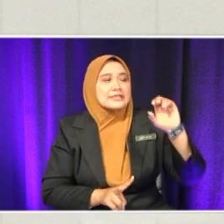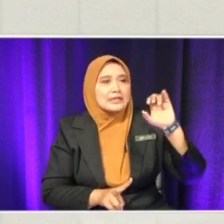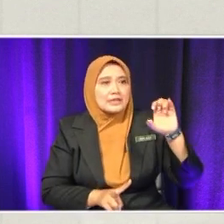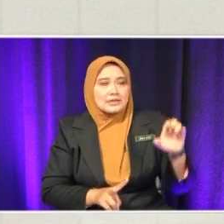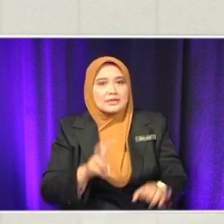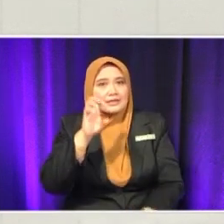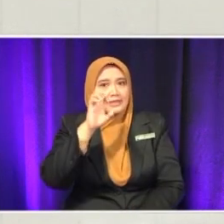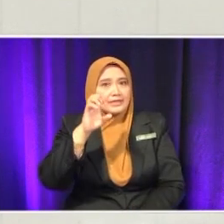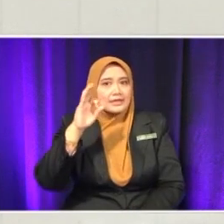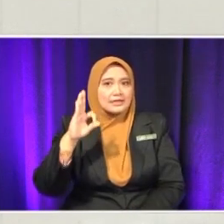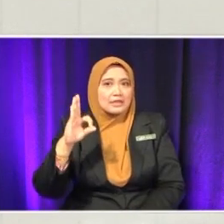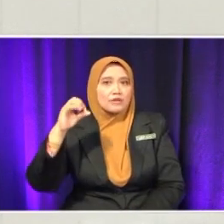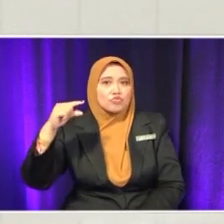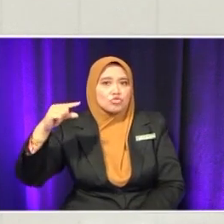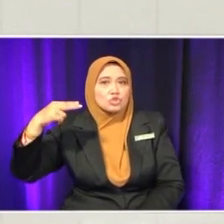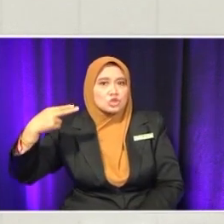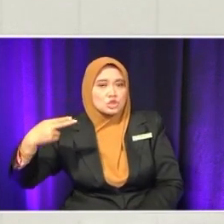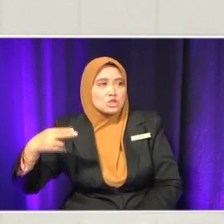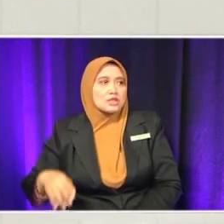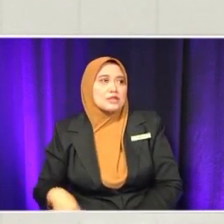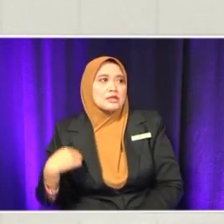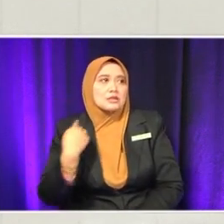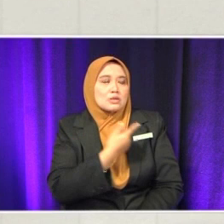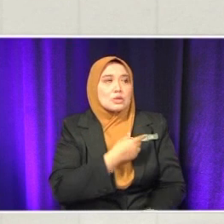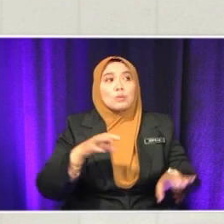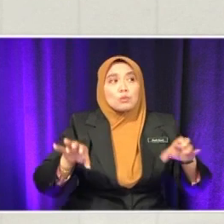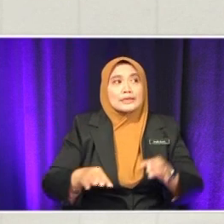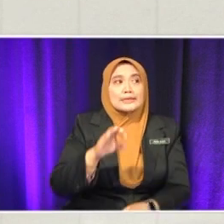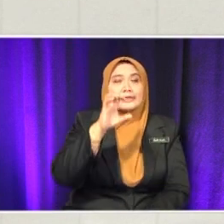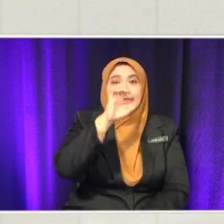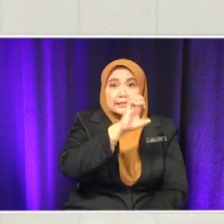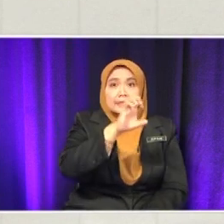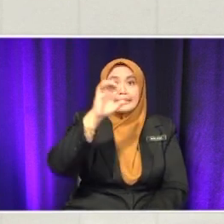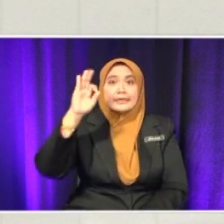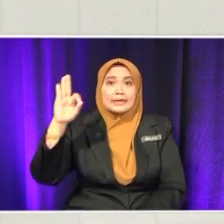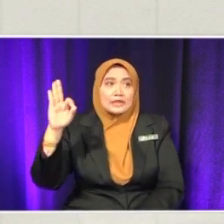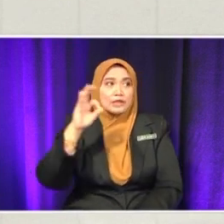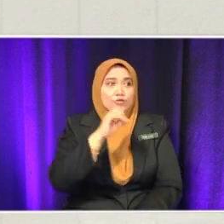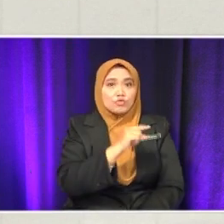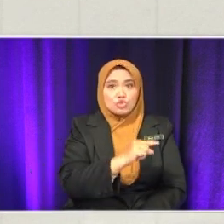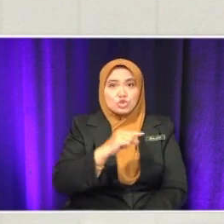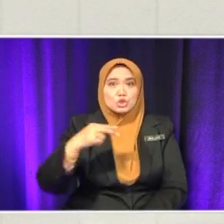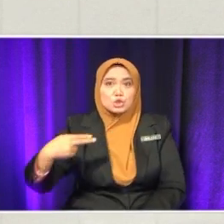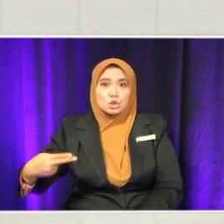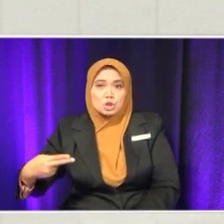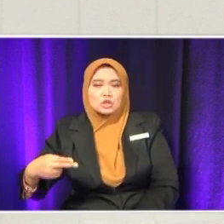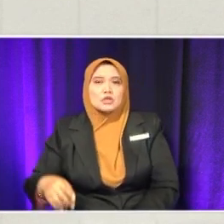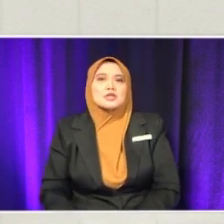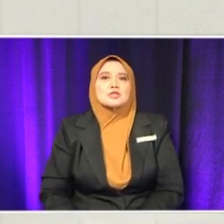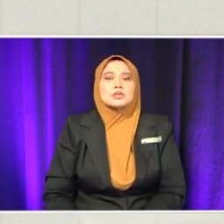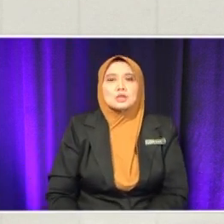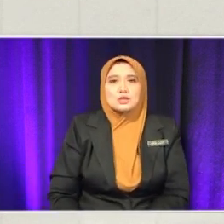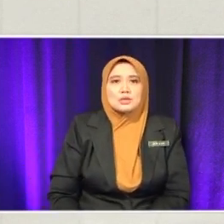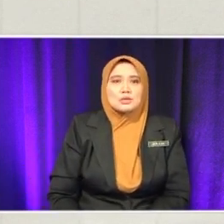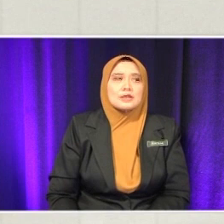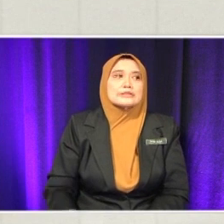dan juga H. Jadi kita buat bucu E, bucu F, bucu G, bucu H. Baik. Kita buat ini